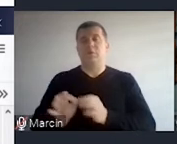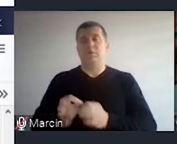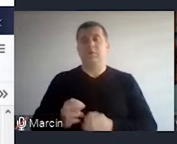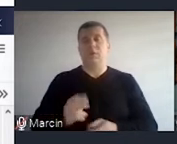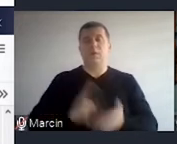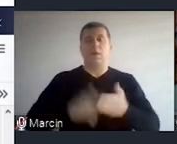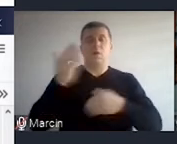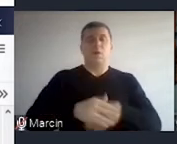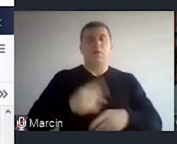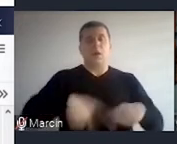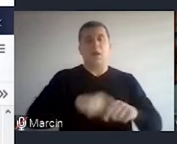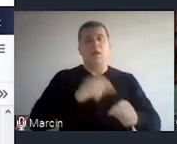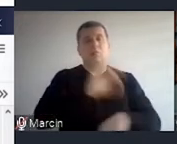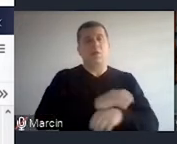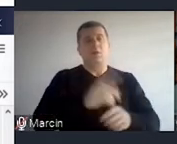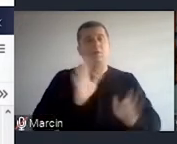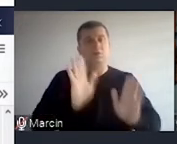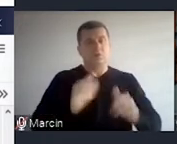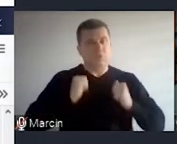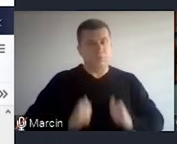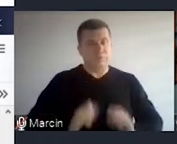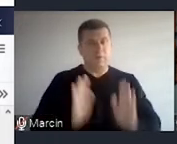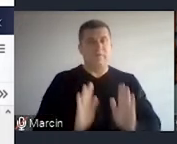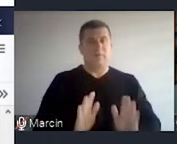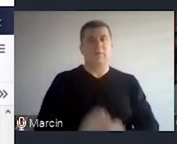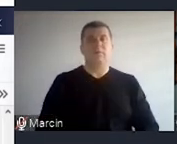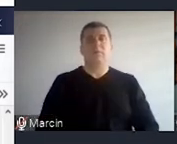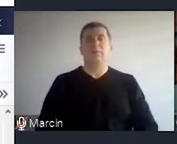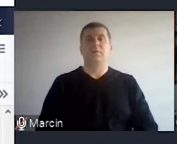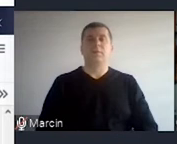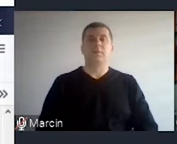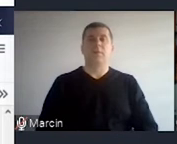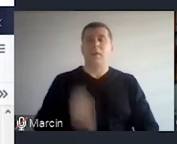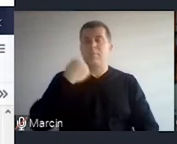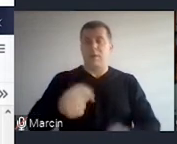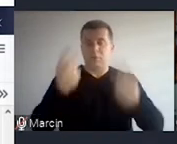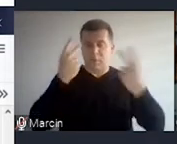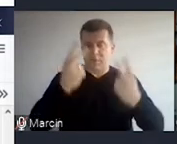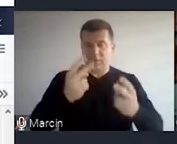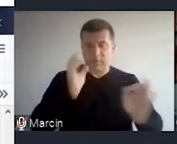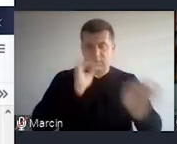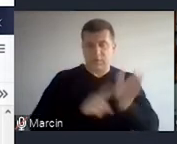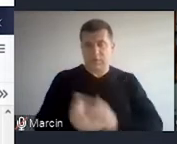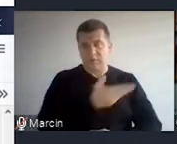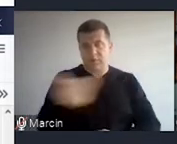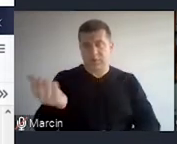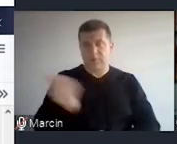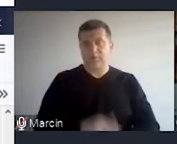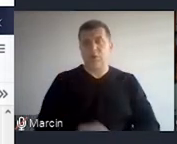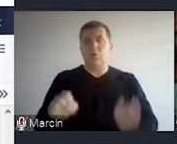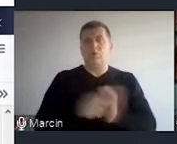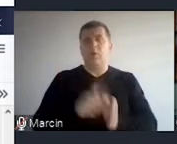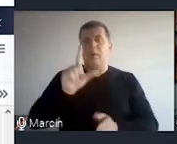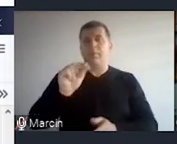koniec realizacji projektu sugerowałbym przystopowanie odrobinę. Bardzo ważna informacja dla Państwa. Do